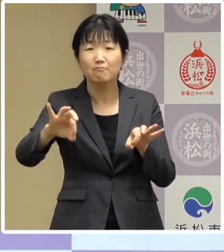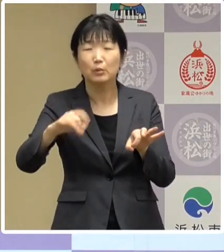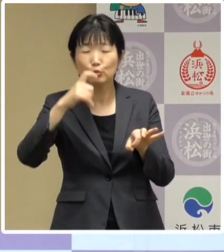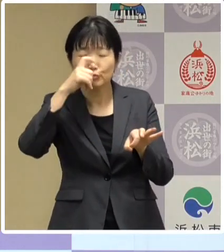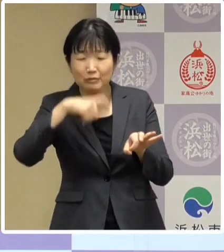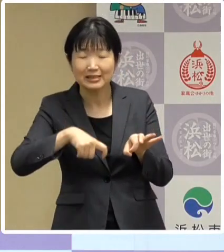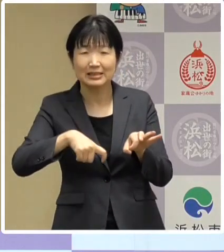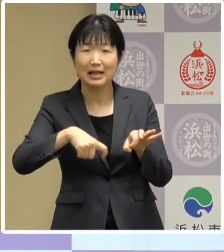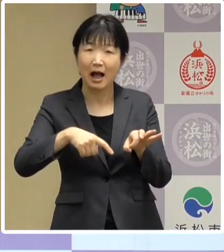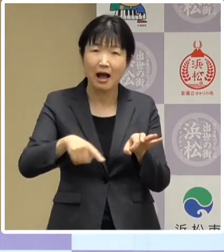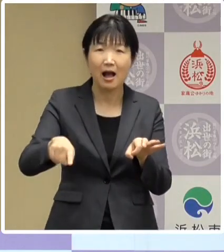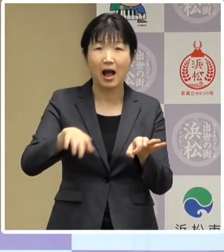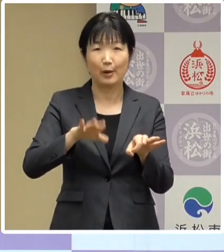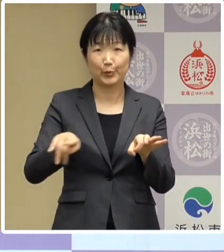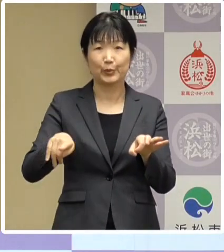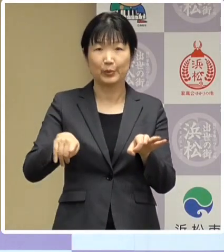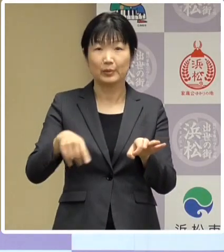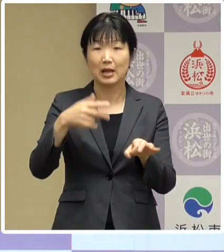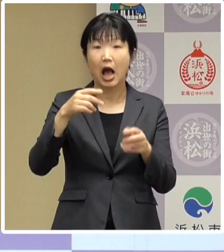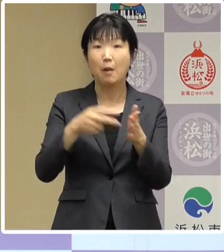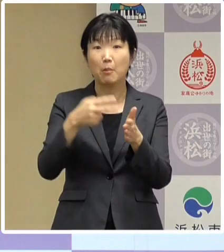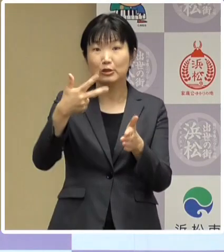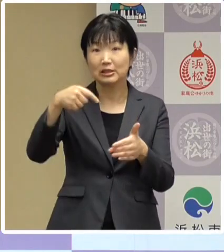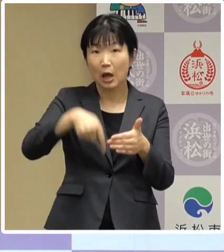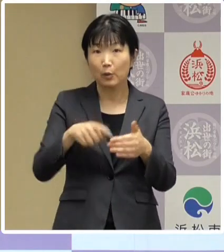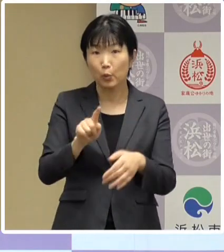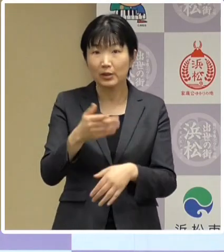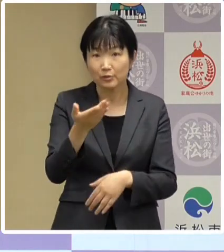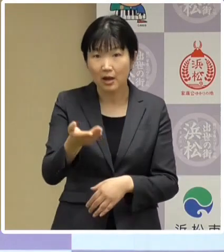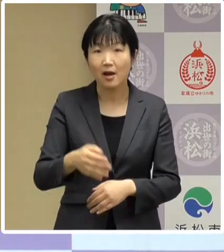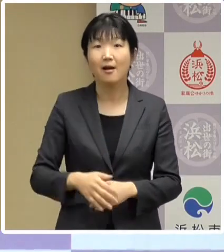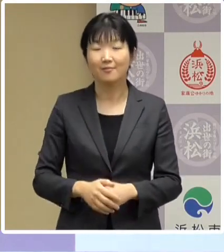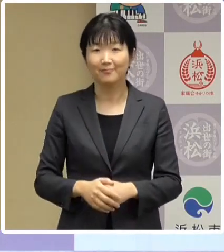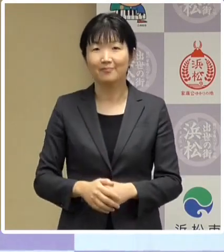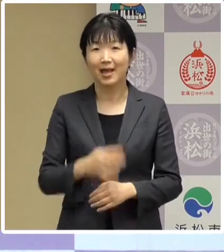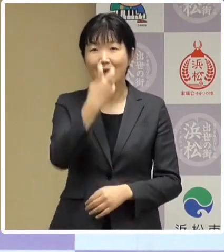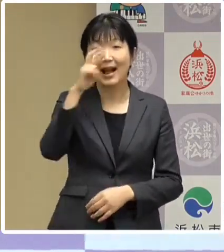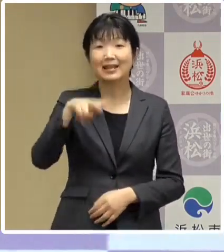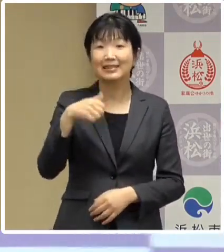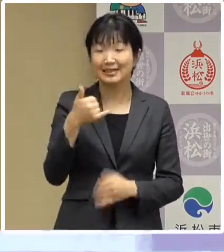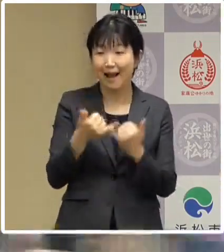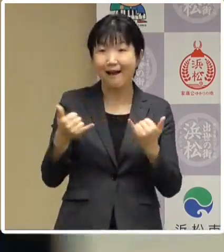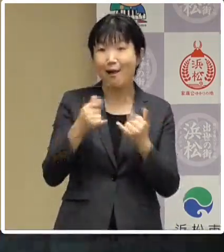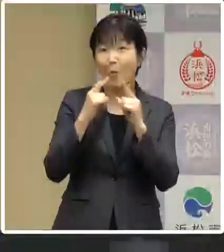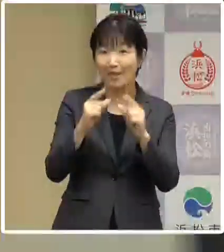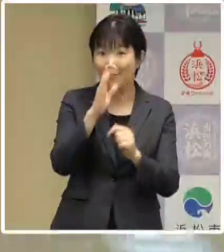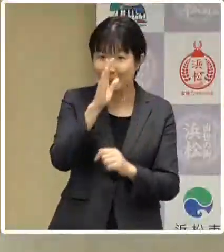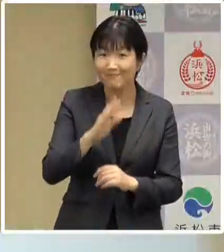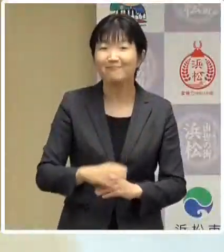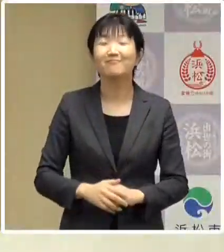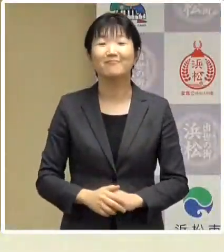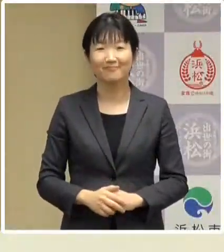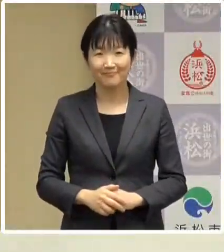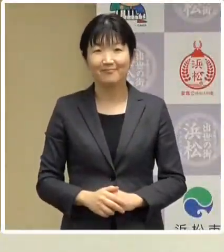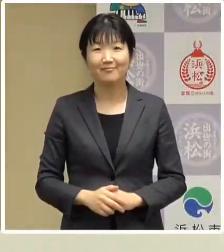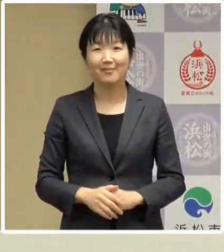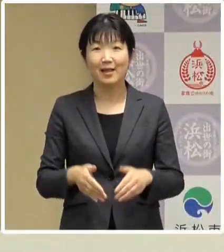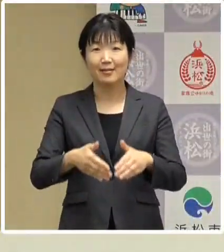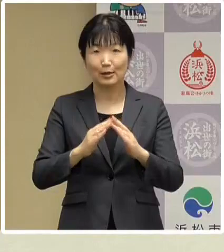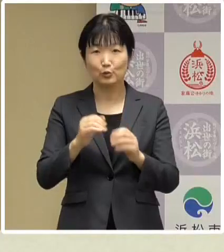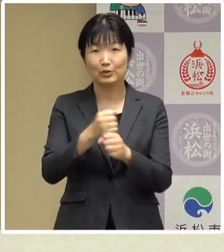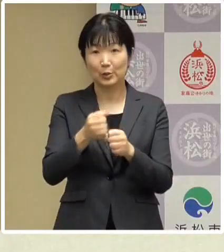ですけれども、はい、市内の方は今現状どのようなところなのか。 では管理します。 はい、建設事業